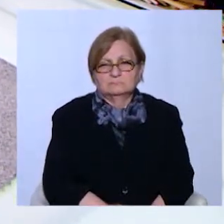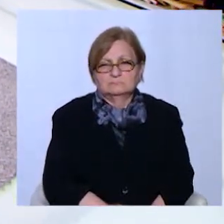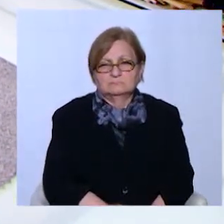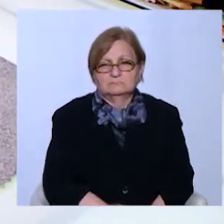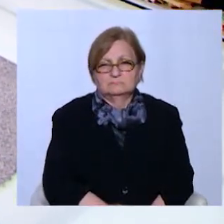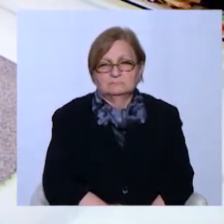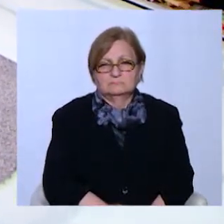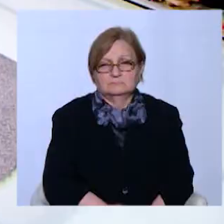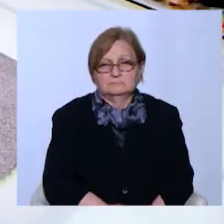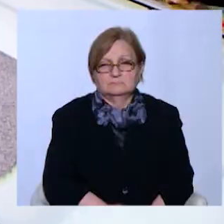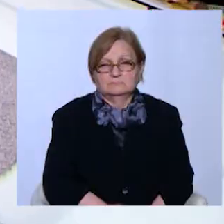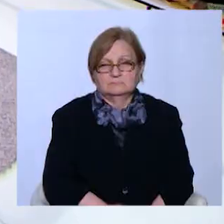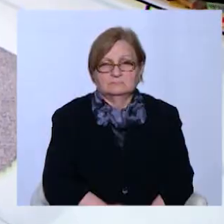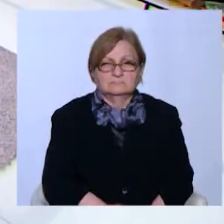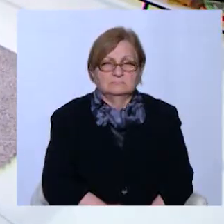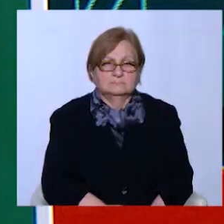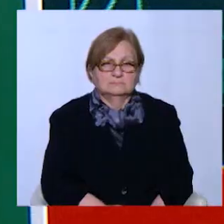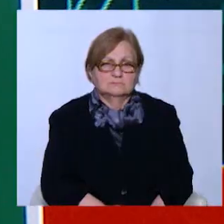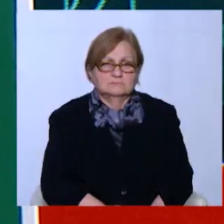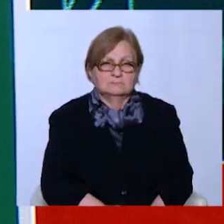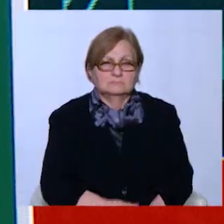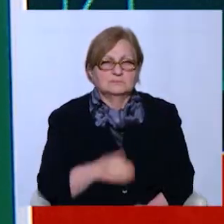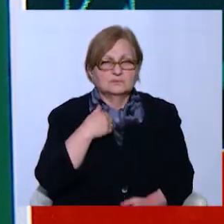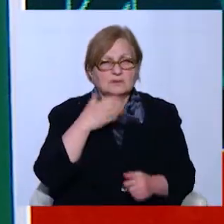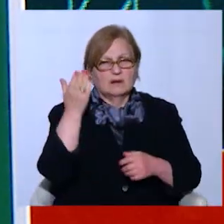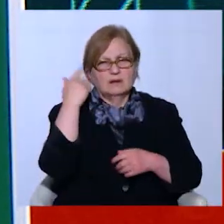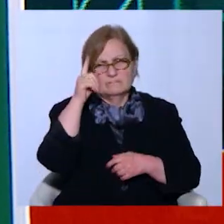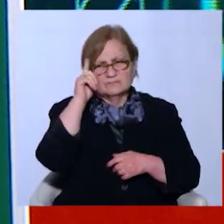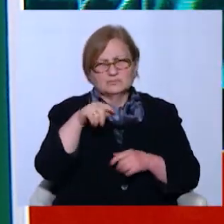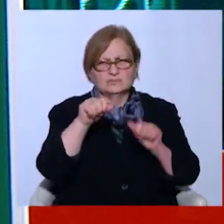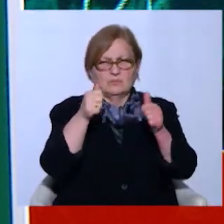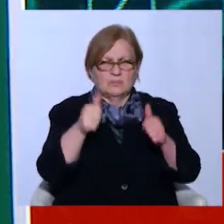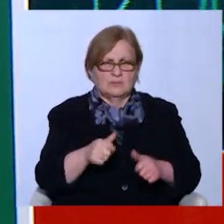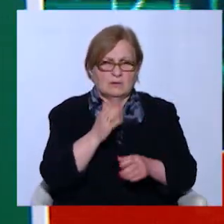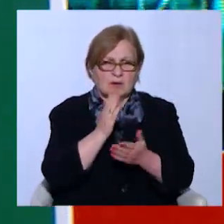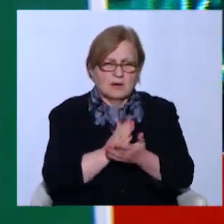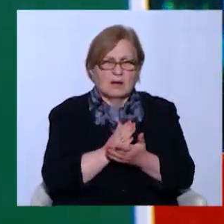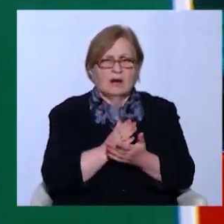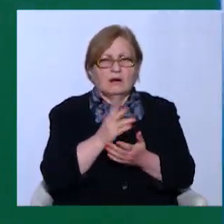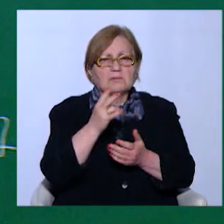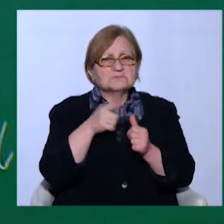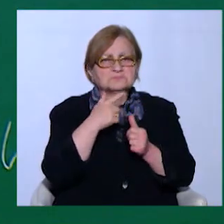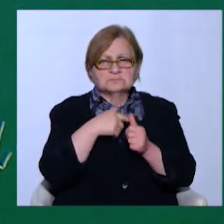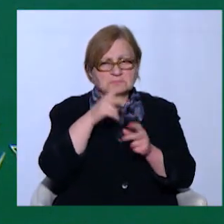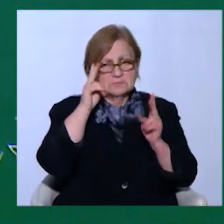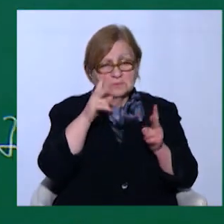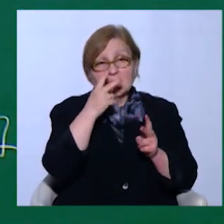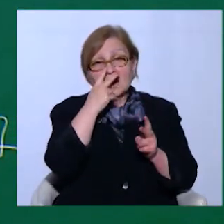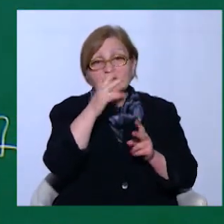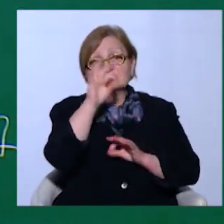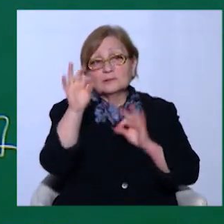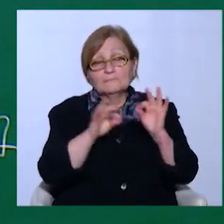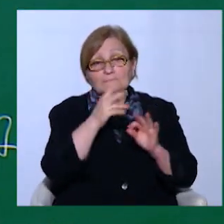კლასიფიკაცია. ჩვენ აქამდე არ ვიცოდით, ხო? ესე გვიცოდით, რომ არსებობდა ფორმები და ყველა ფორმას შესაბამის სახელი არ ვიცოდით, მაგრამ ეხლა ამ ნახაზს რომ